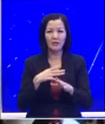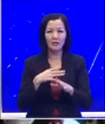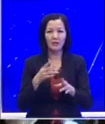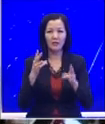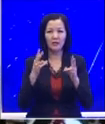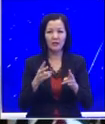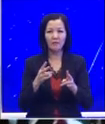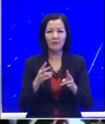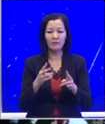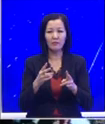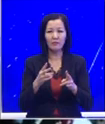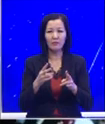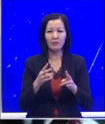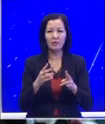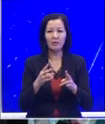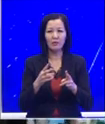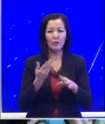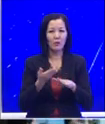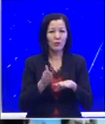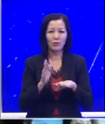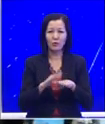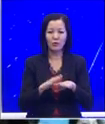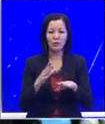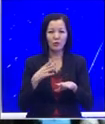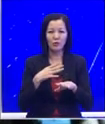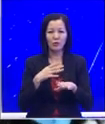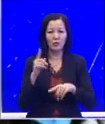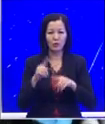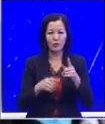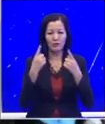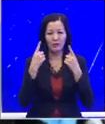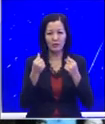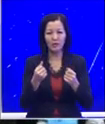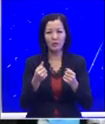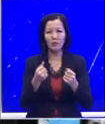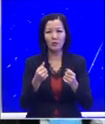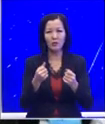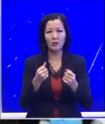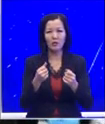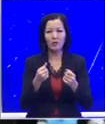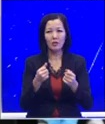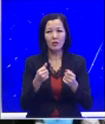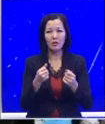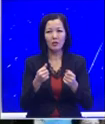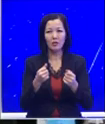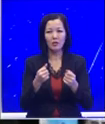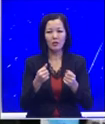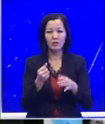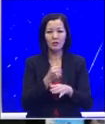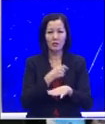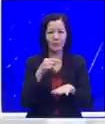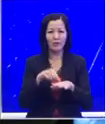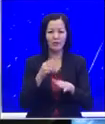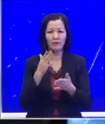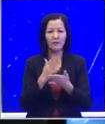травм, несовместимых с жизнью. Родственники уже знают, им тоже принесены